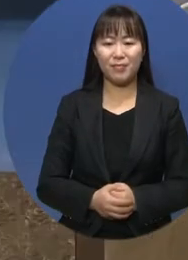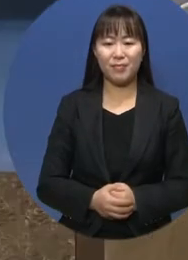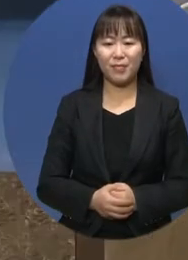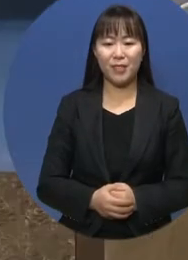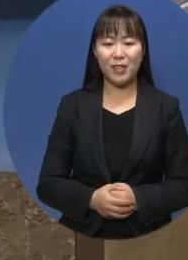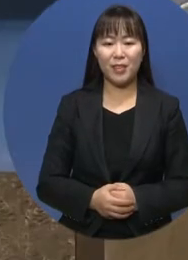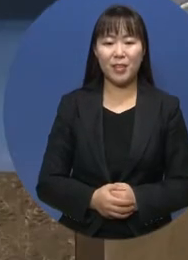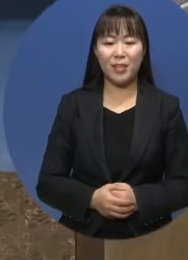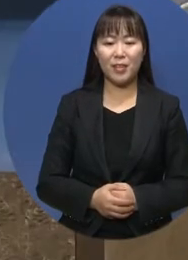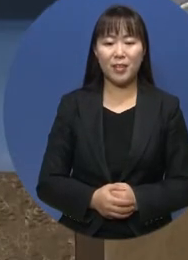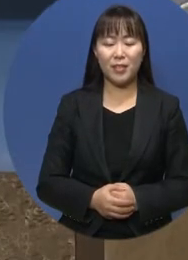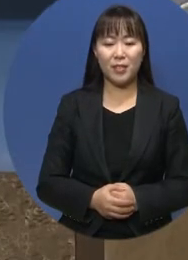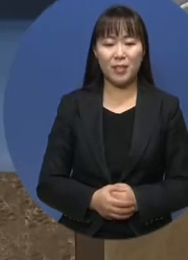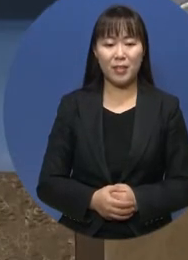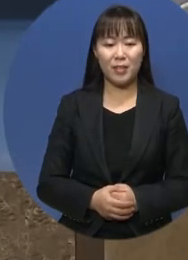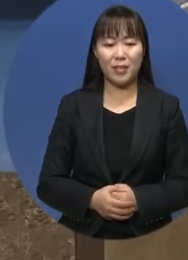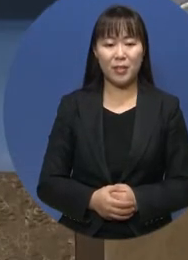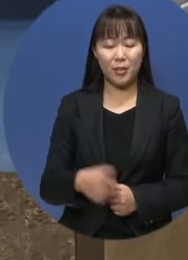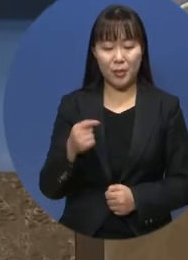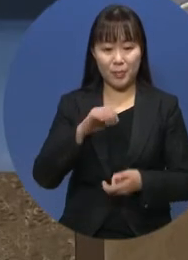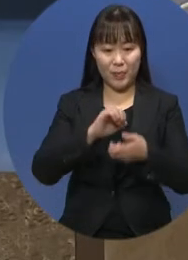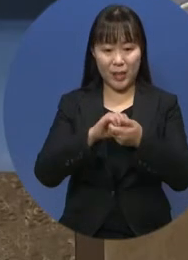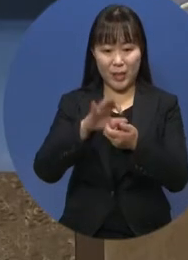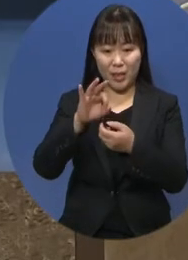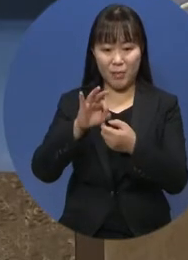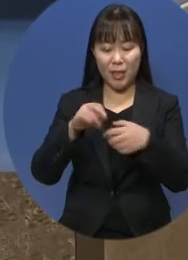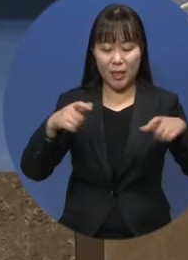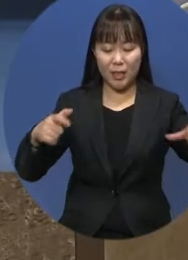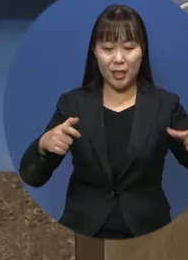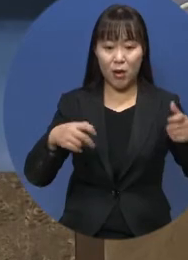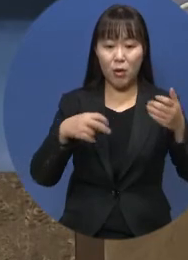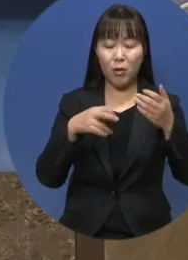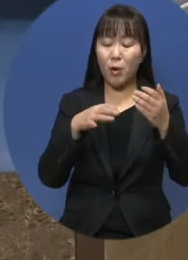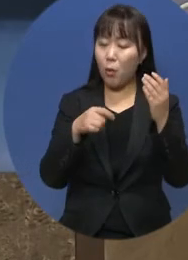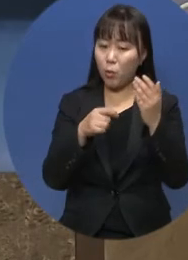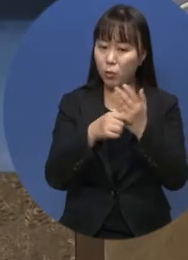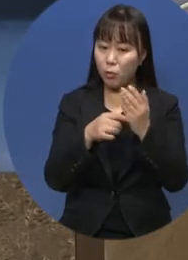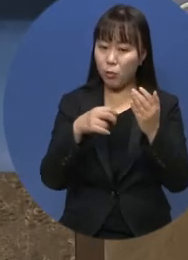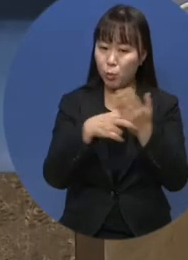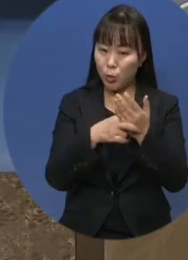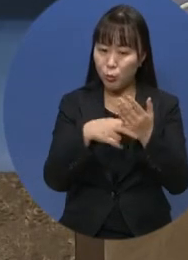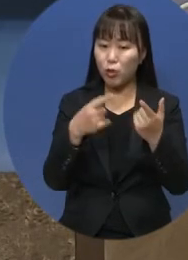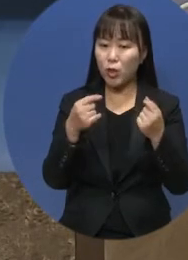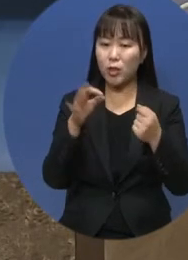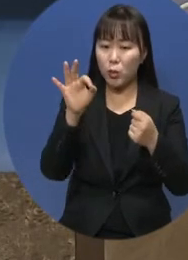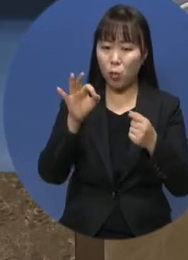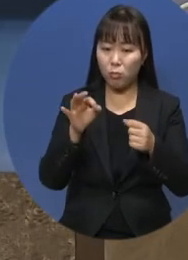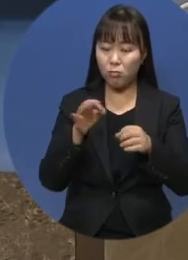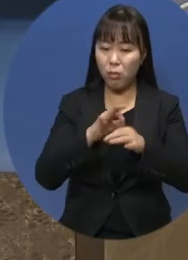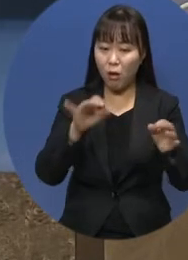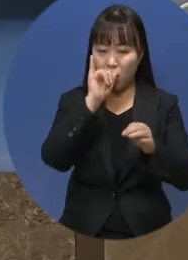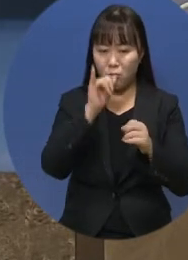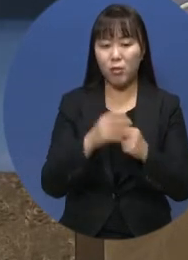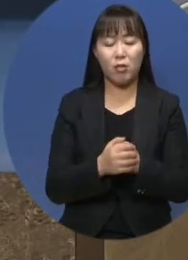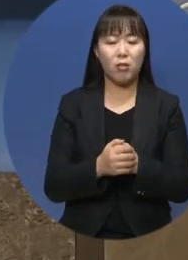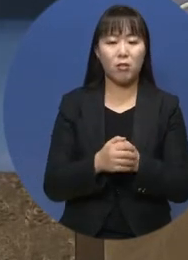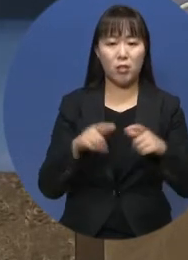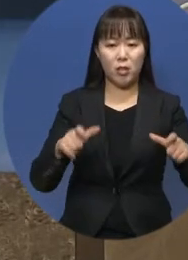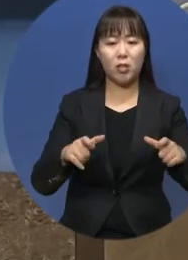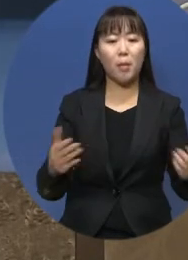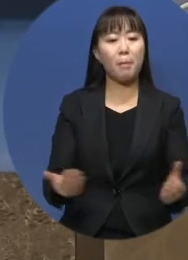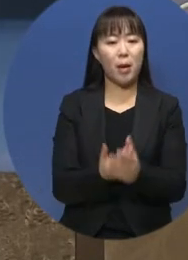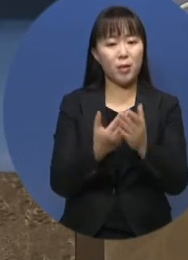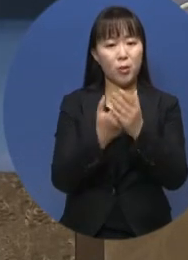그리고 이제 그 일정 금액을 지역화폐 로 대접하는 방안에 이제 내신 건데 이러면 이제 지